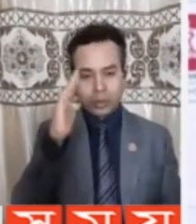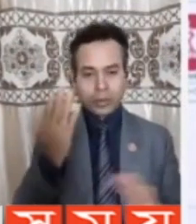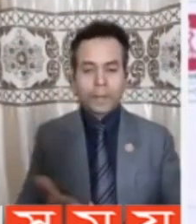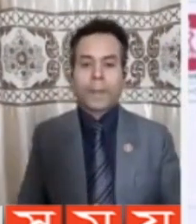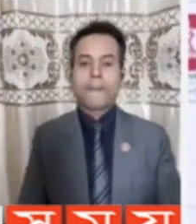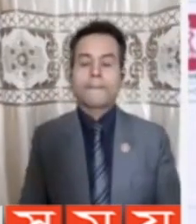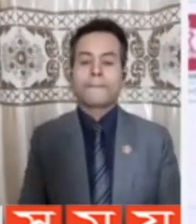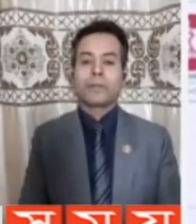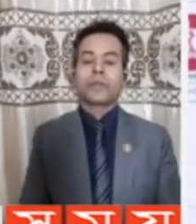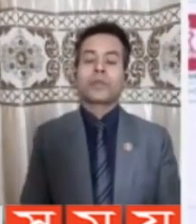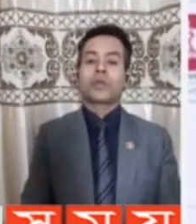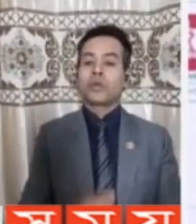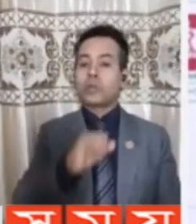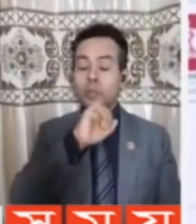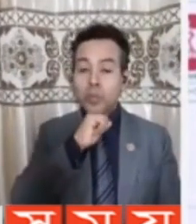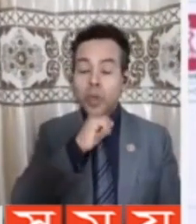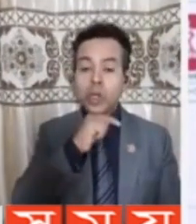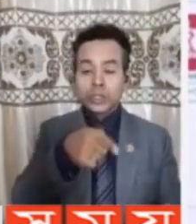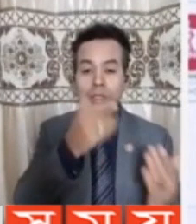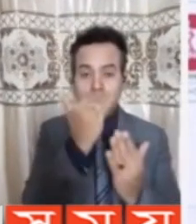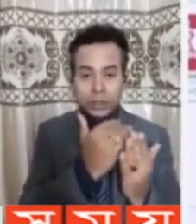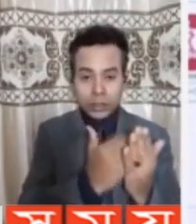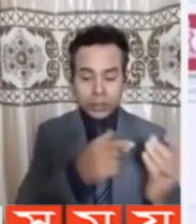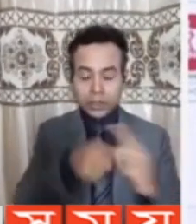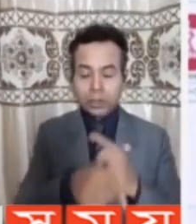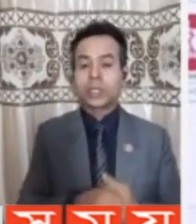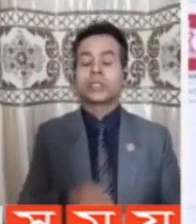বয়স বিবেচনায় এ পর্যন্ত মৃত্যুবরণ করেছেন তার